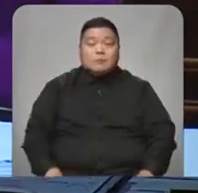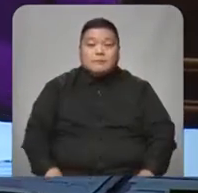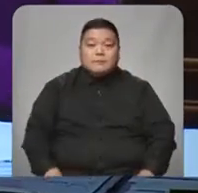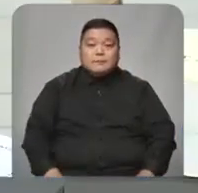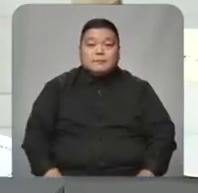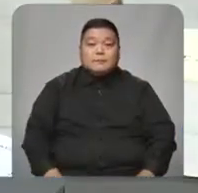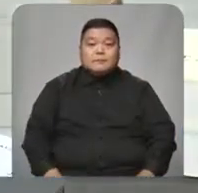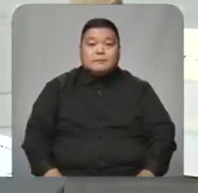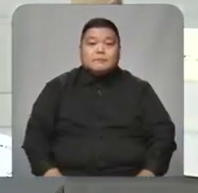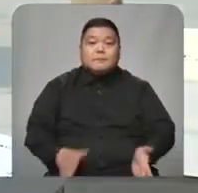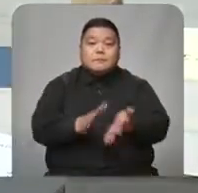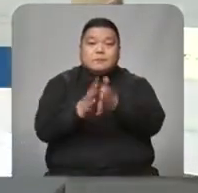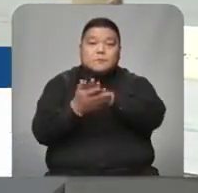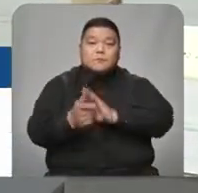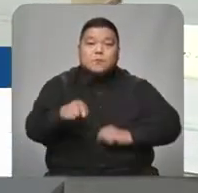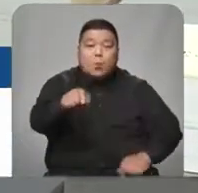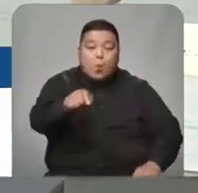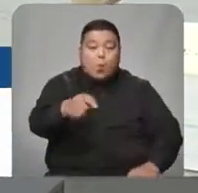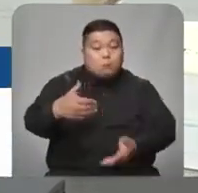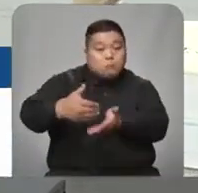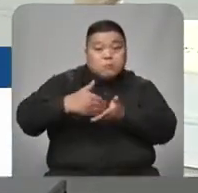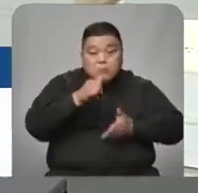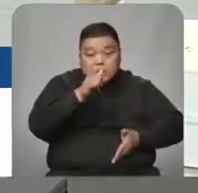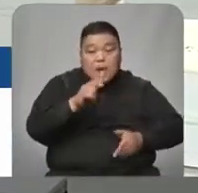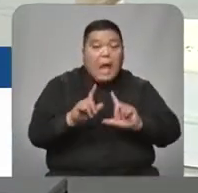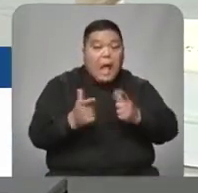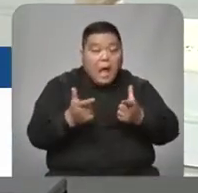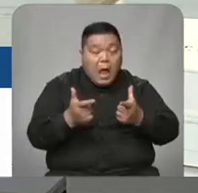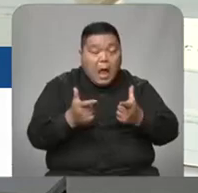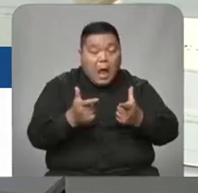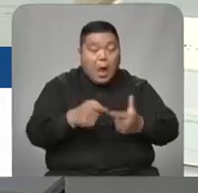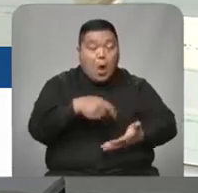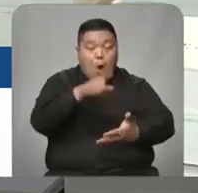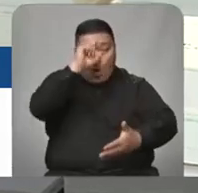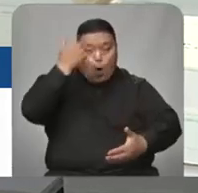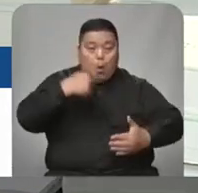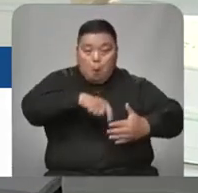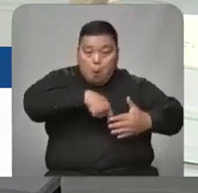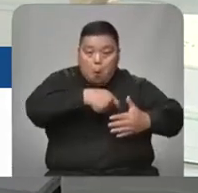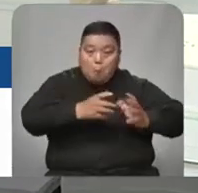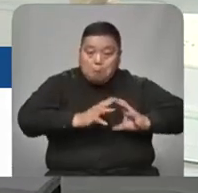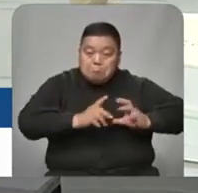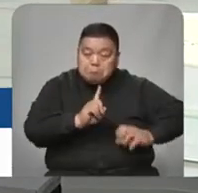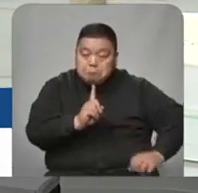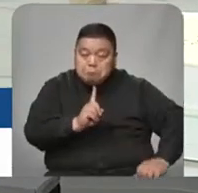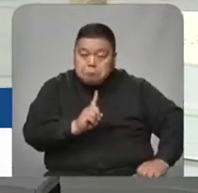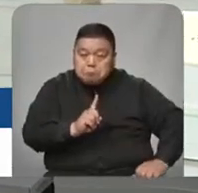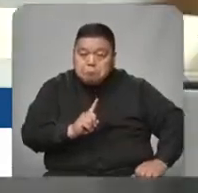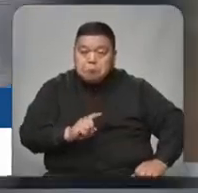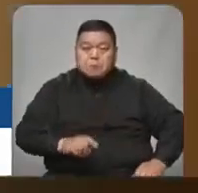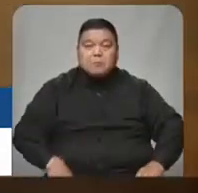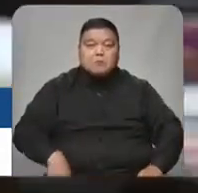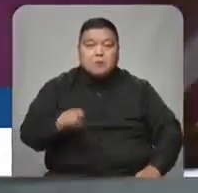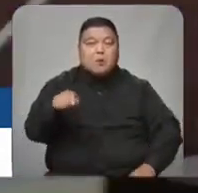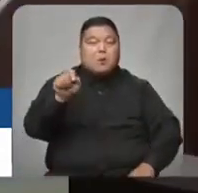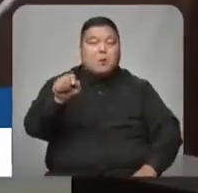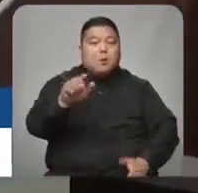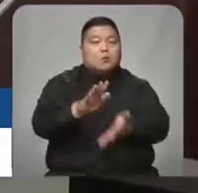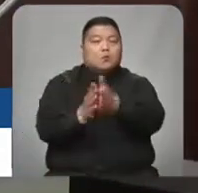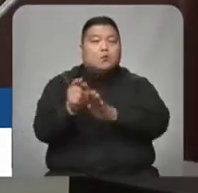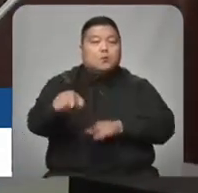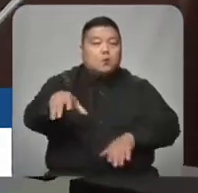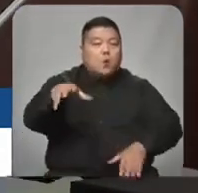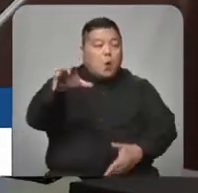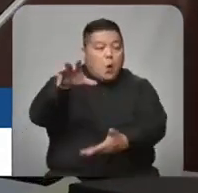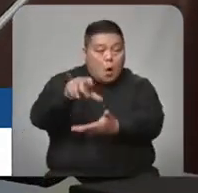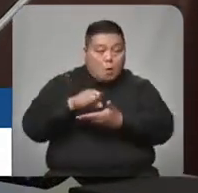현장의 목소리가 주가됐던 건지 아니면 교육청 내에서의 목소리가 주가됐던 것인지 뭐 이건 어느 쪽입니까? 의견은 현장